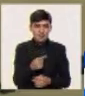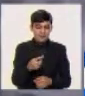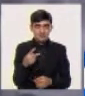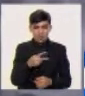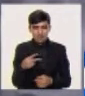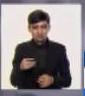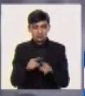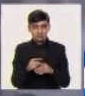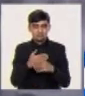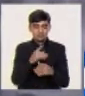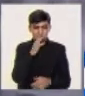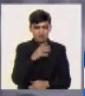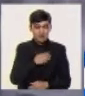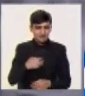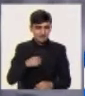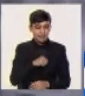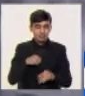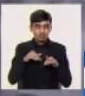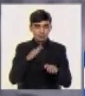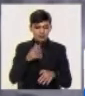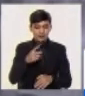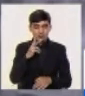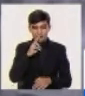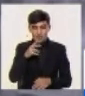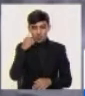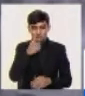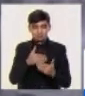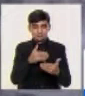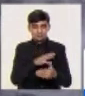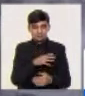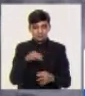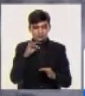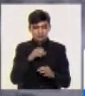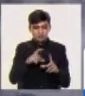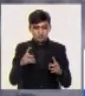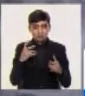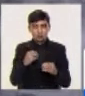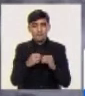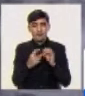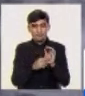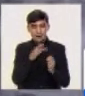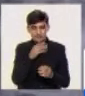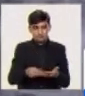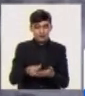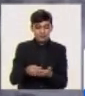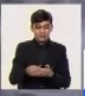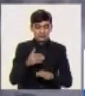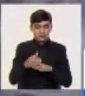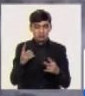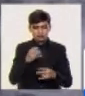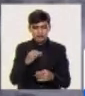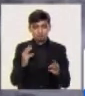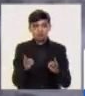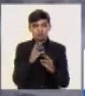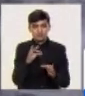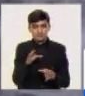комиссия решать. Два года назад в общежитии обновили кровлю. По программе модернизации людям еще 18 лет выплачивать по кредитам. Из-за